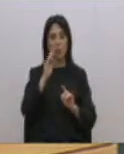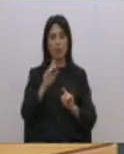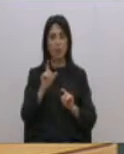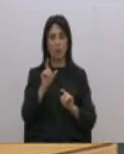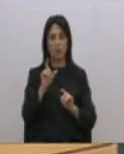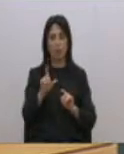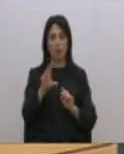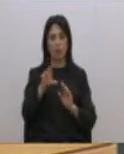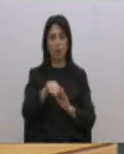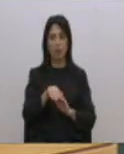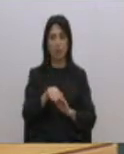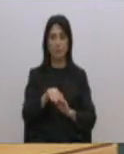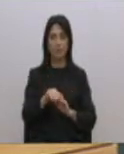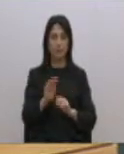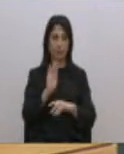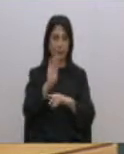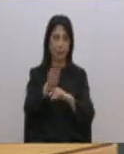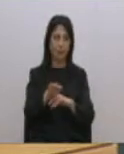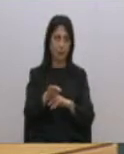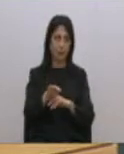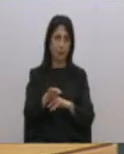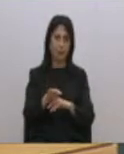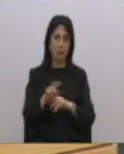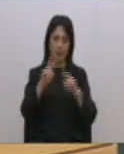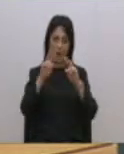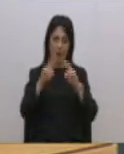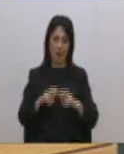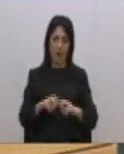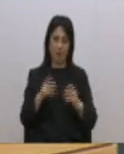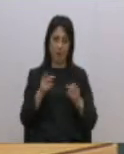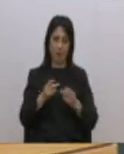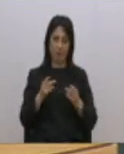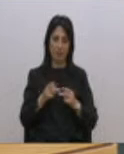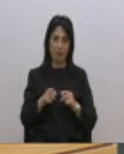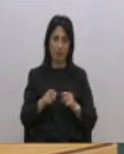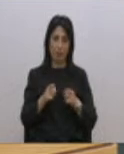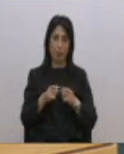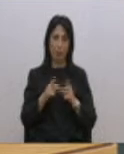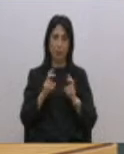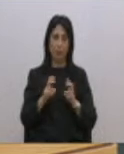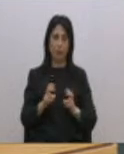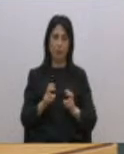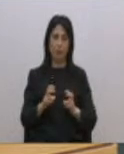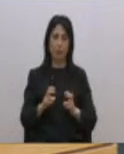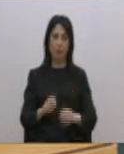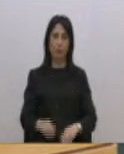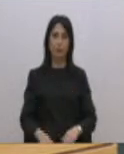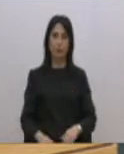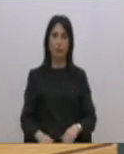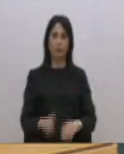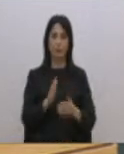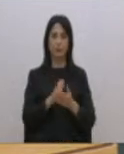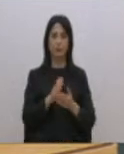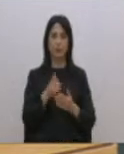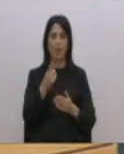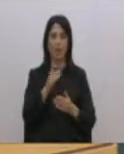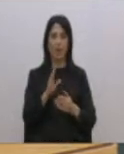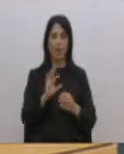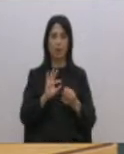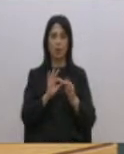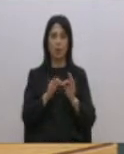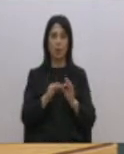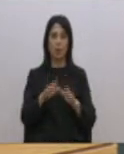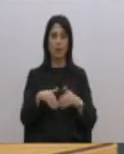კონტექსში დამატებით განხილვებს საჭიროებს და ამ კუთხით არის არაერთი